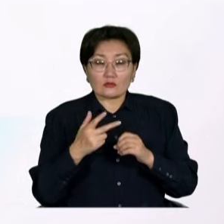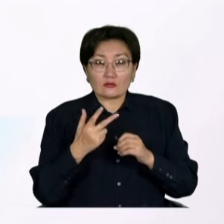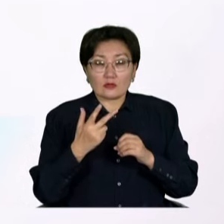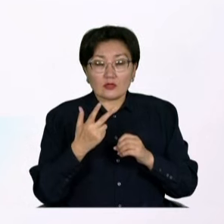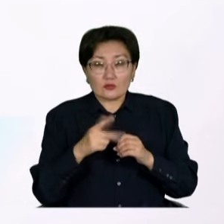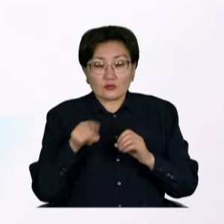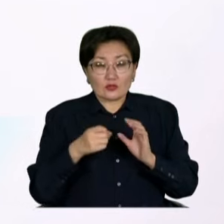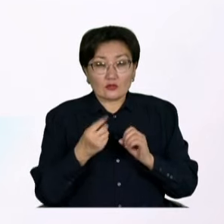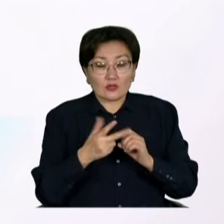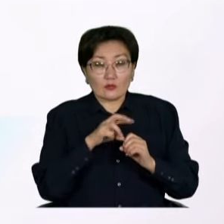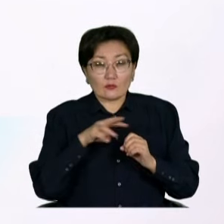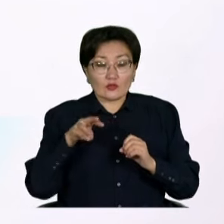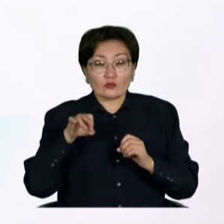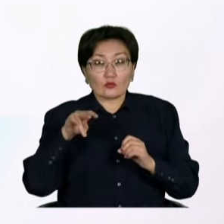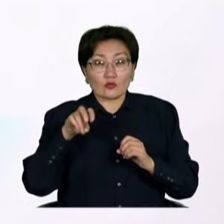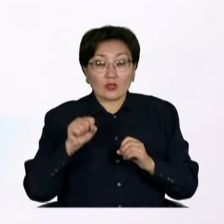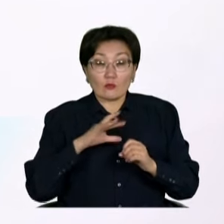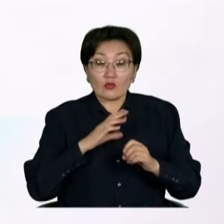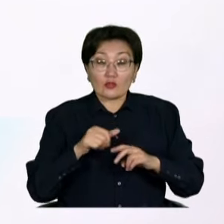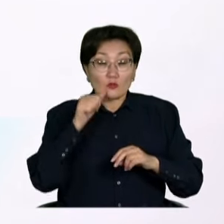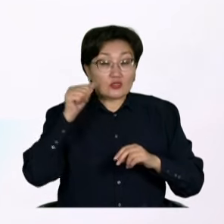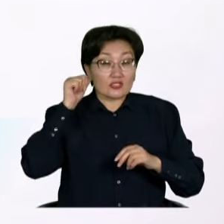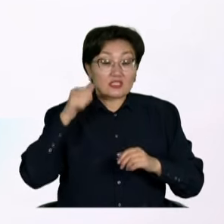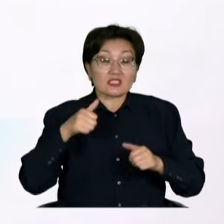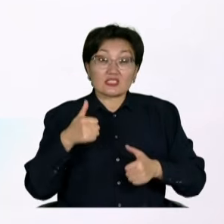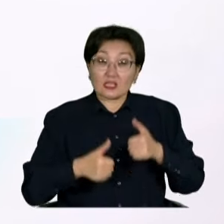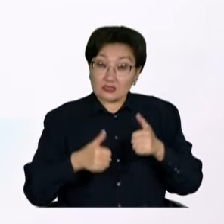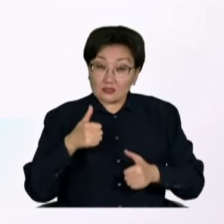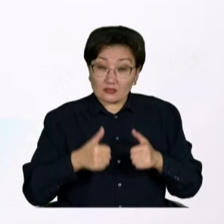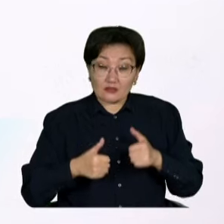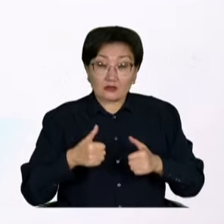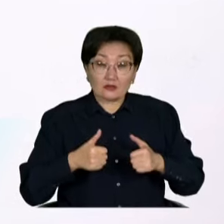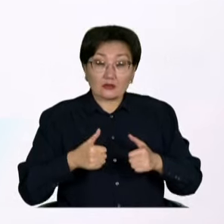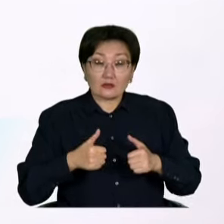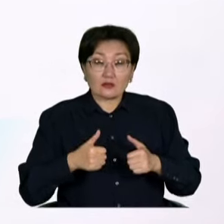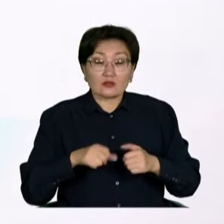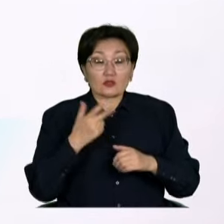3,13 миллион тонна құрады. Бұл өткен жылмен көрсеткіштермен салыстырғанда